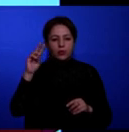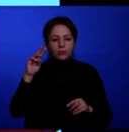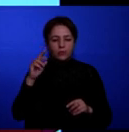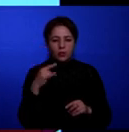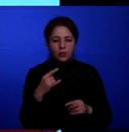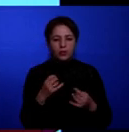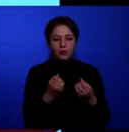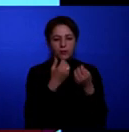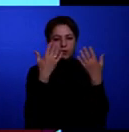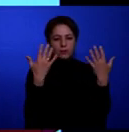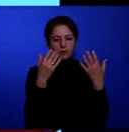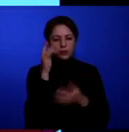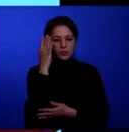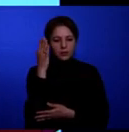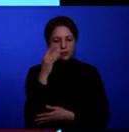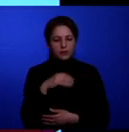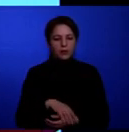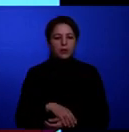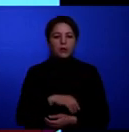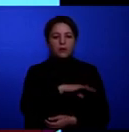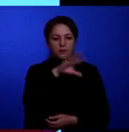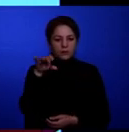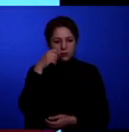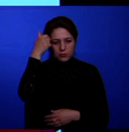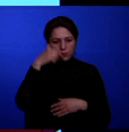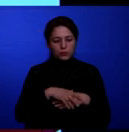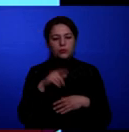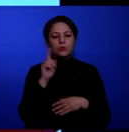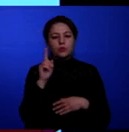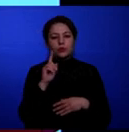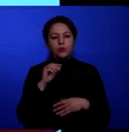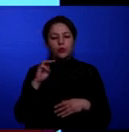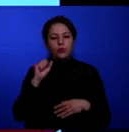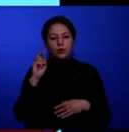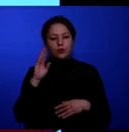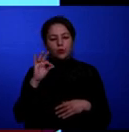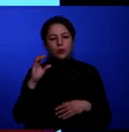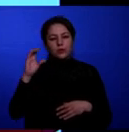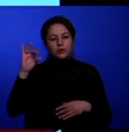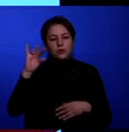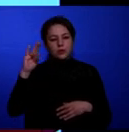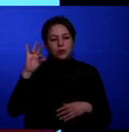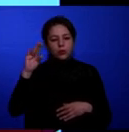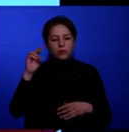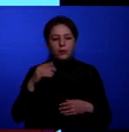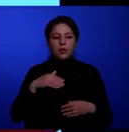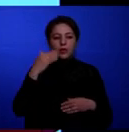вы наверное уже поняли что такое синонимы синонимы это близкие по значению слова